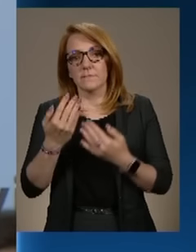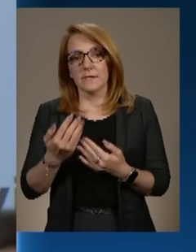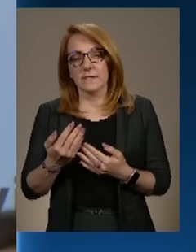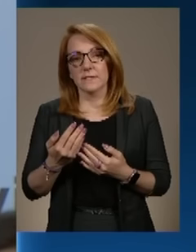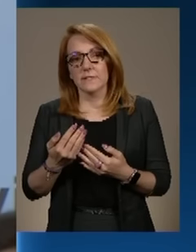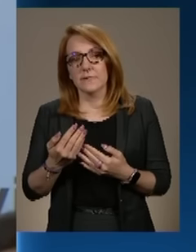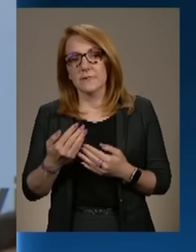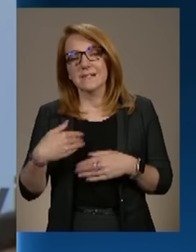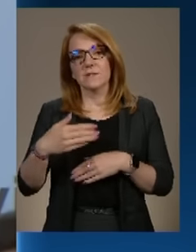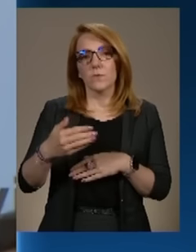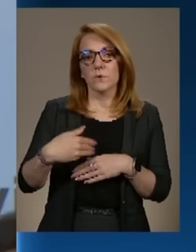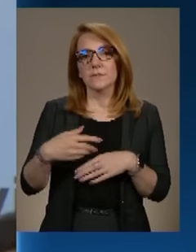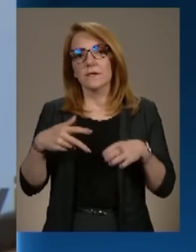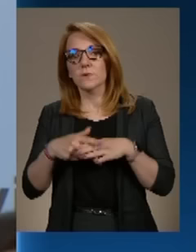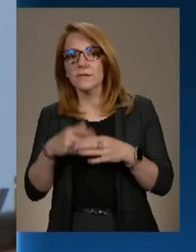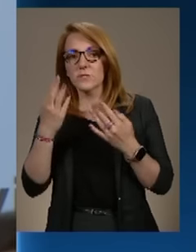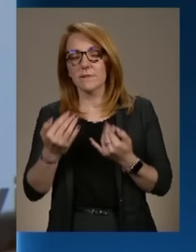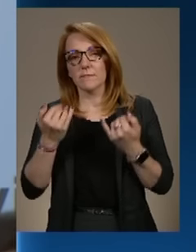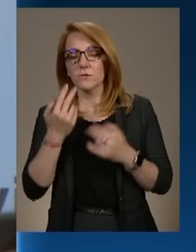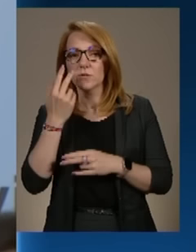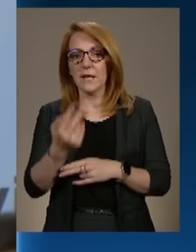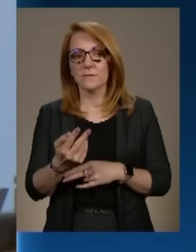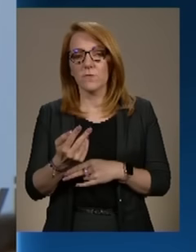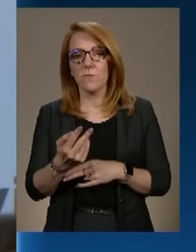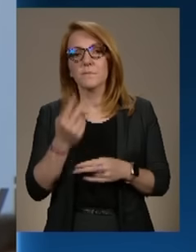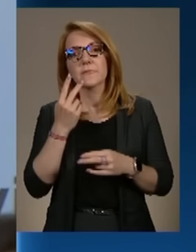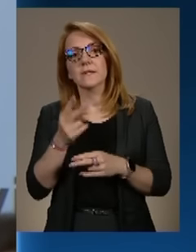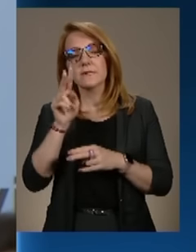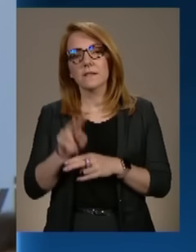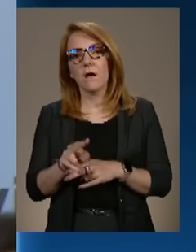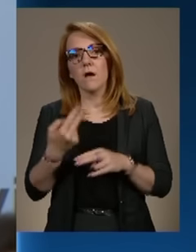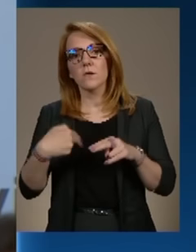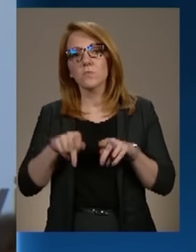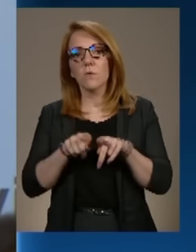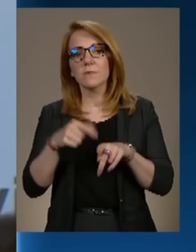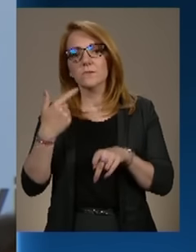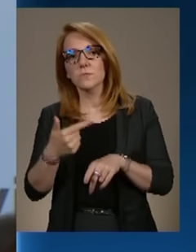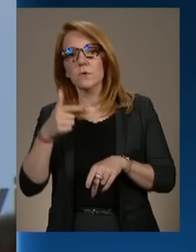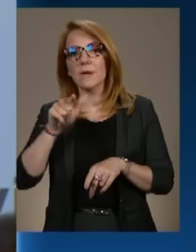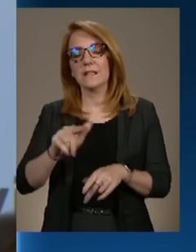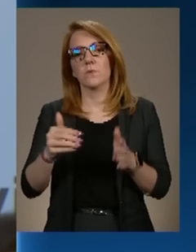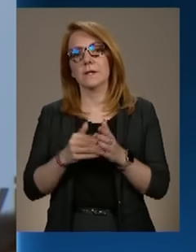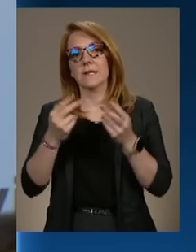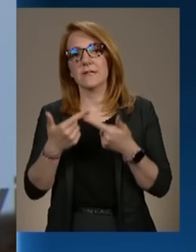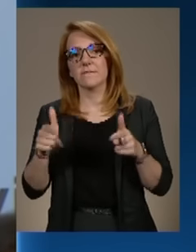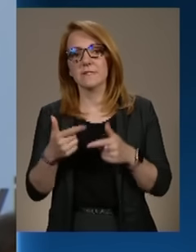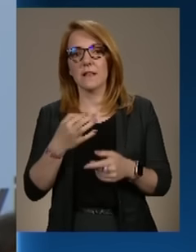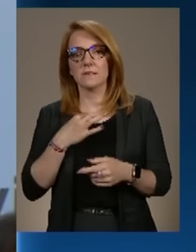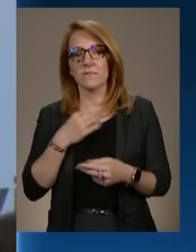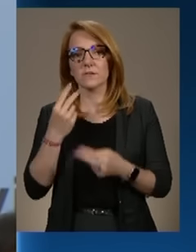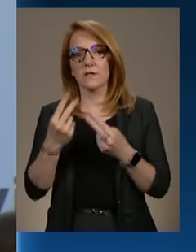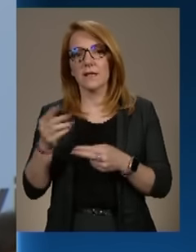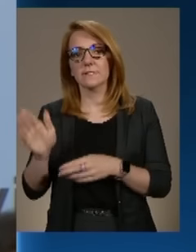időközi köztes eredményt most látom tekintettel arra hogy több mint 22000 érvénytelen szavazat látszik a nemzeti választási